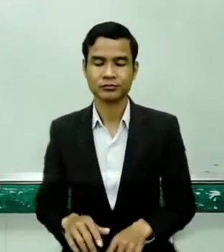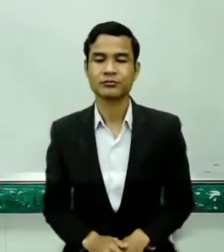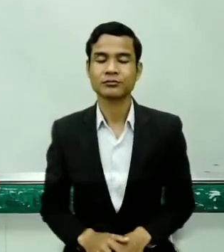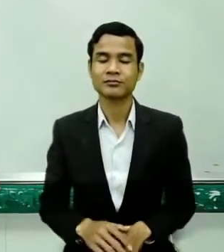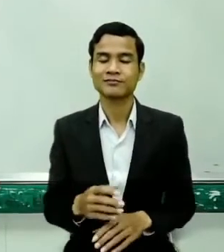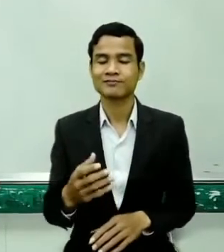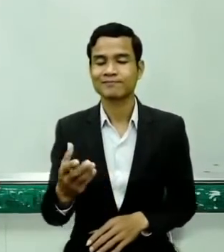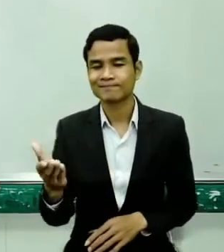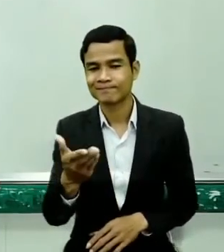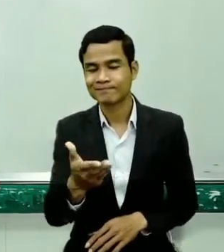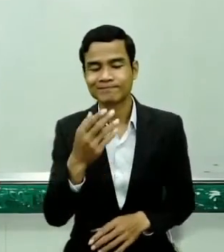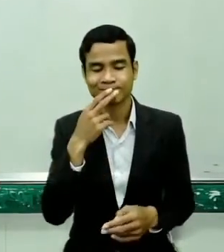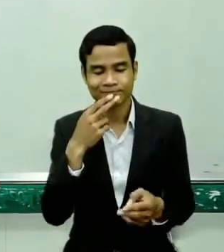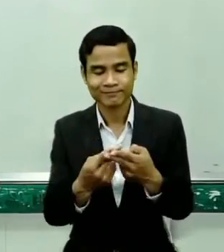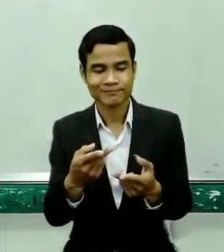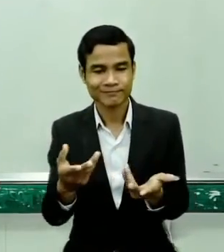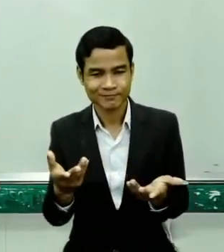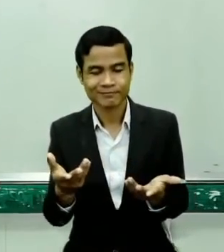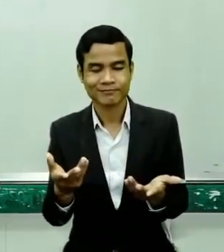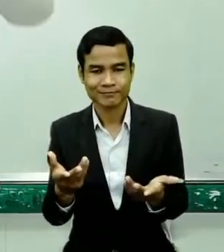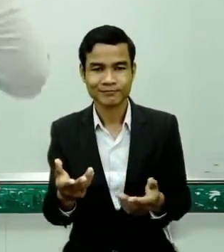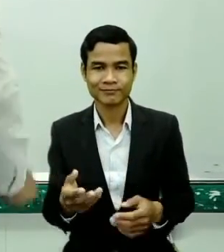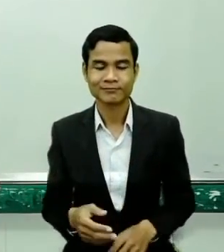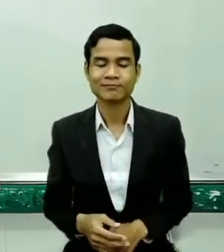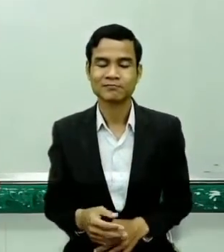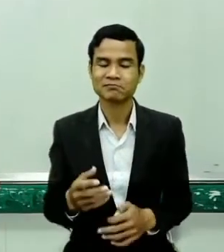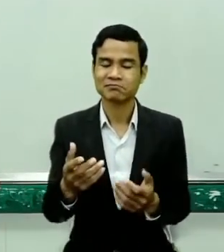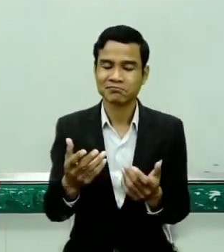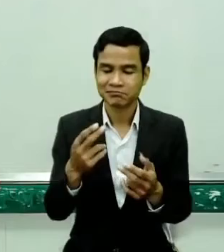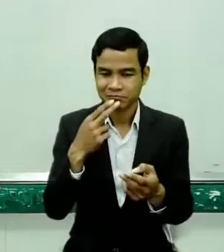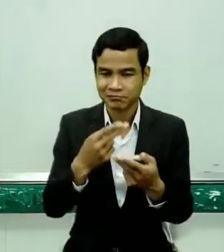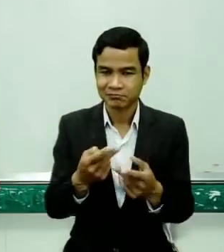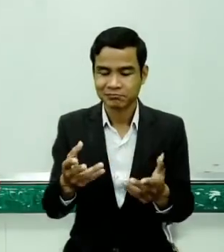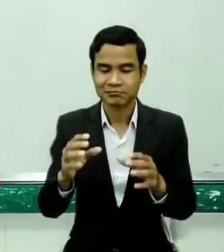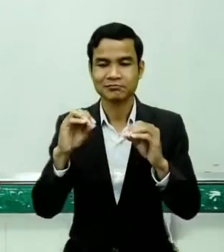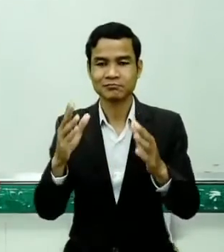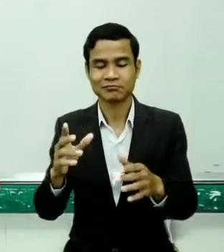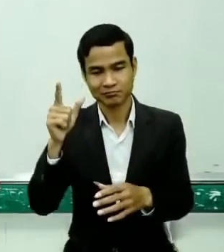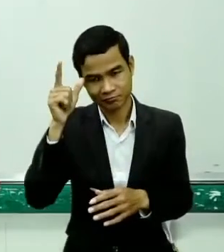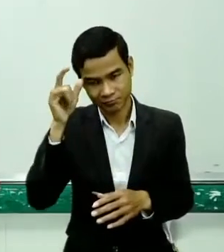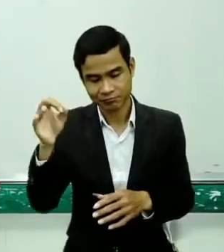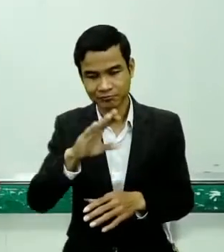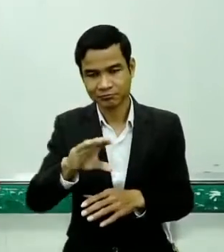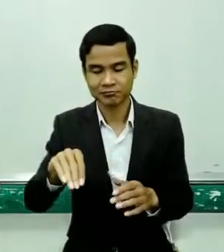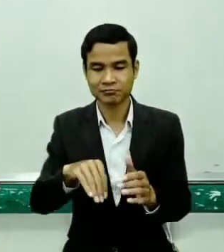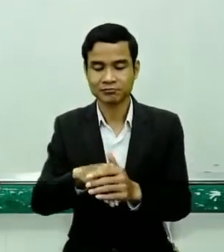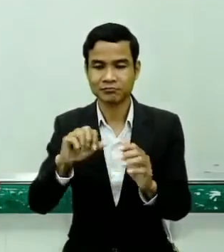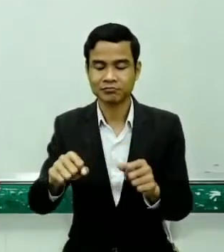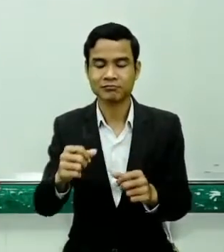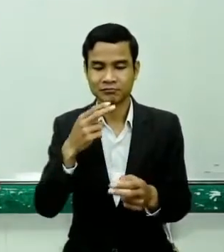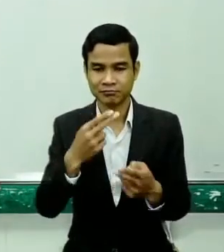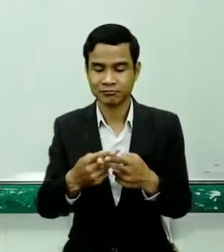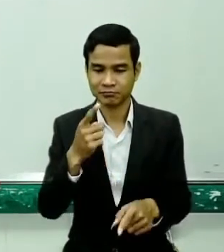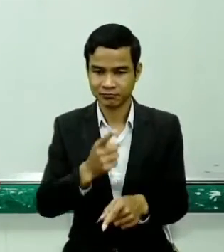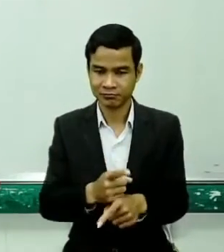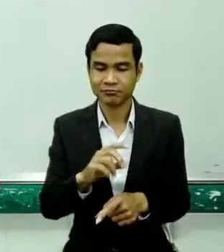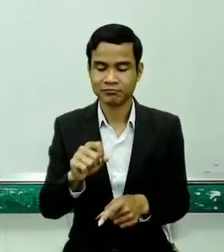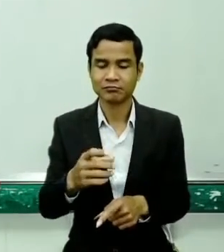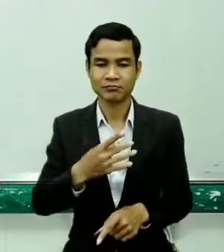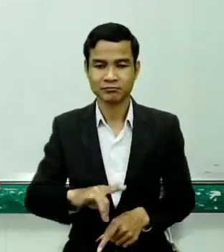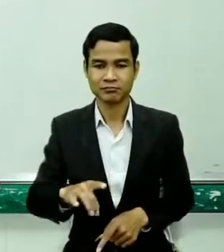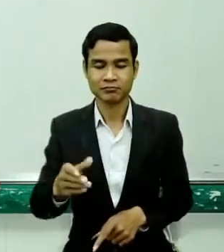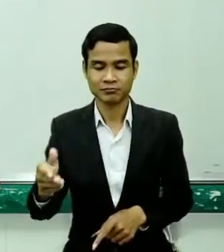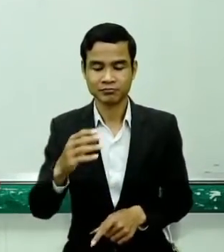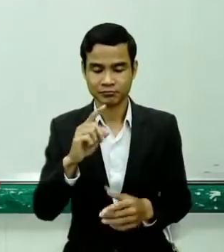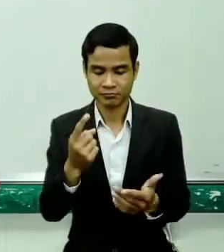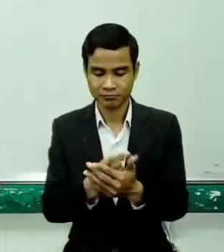chả mơ tất cả con xoay bàn cầm rật nà tại này khu chưa chịu tha con và cọt chia xoay bàn vì bước con